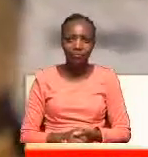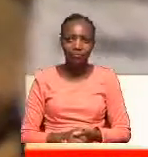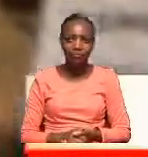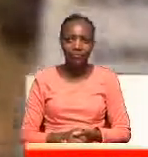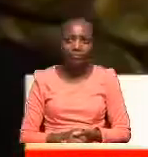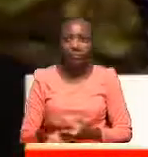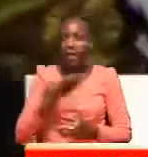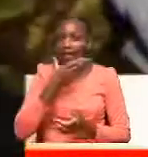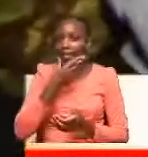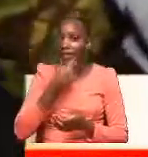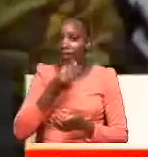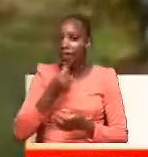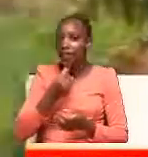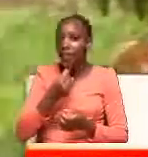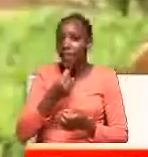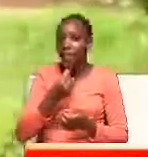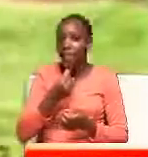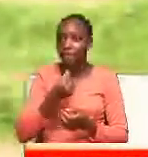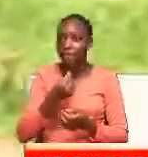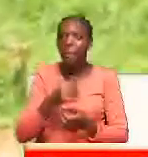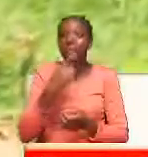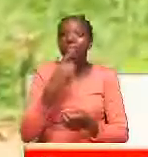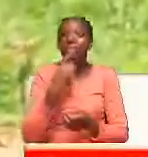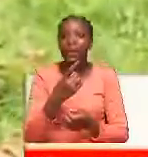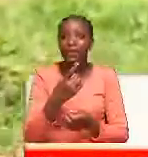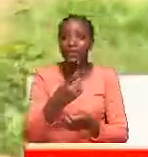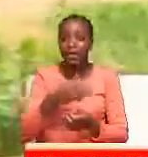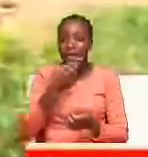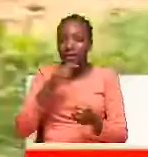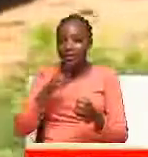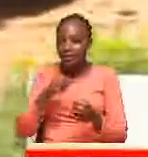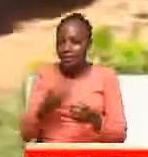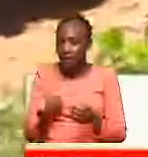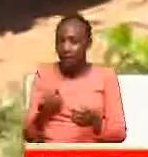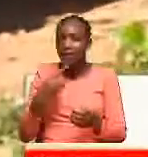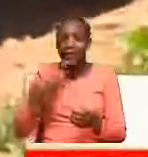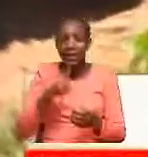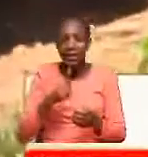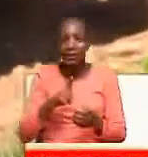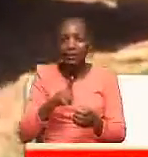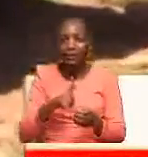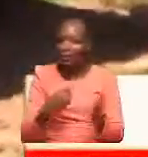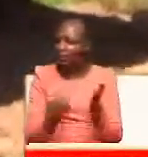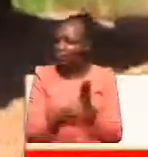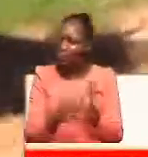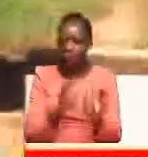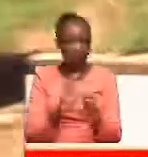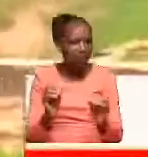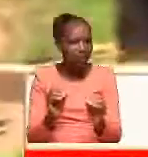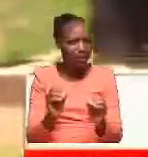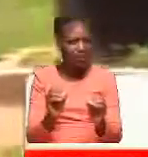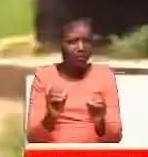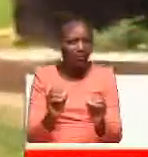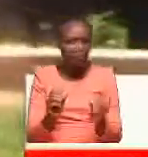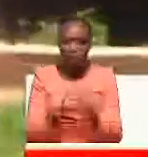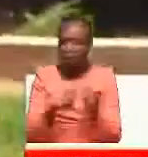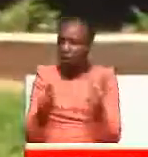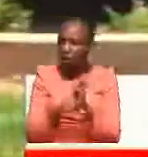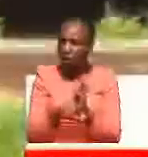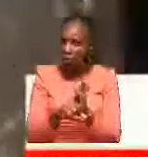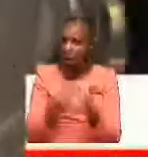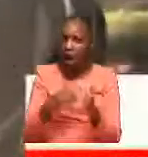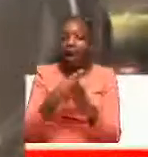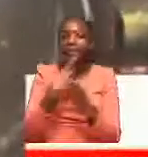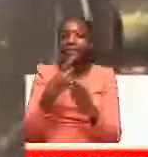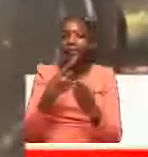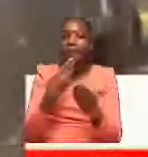Babake marehemu Felix Nanga anahoji kuwa mwanawe Victor Nganga hakuwa na hulka yoyote ambayo ni kinyume cha sheria, akisema polisi